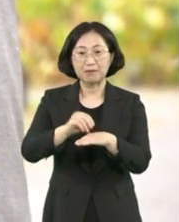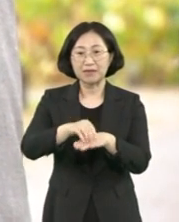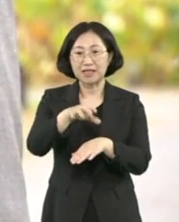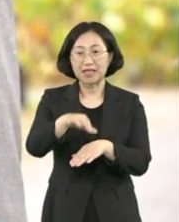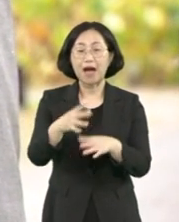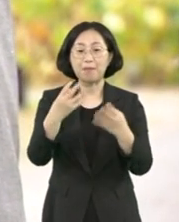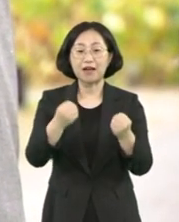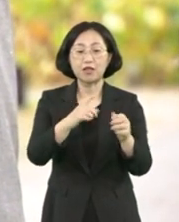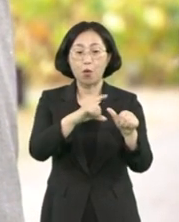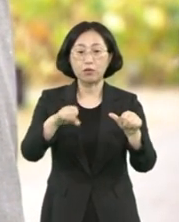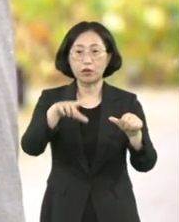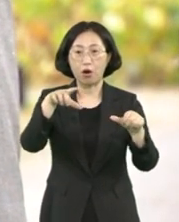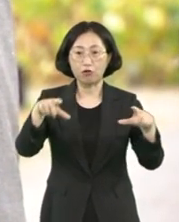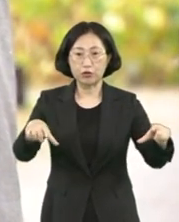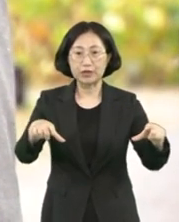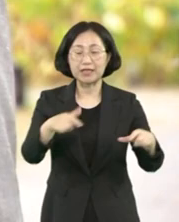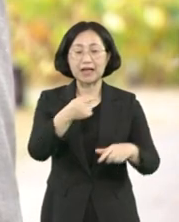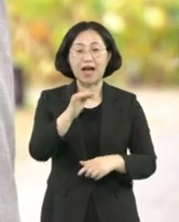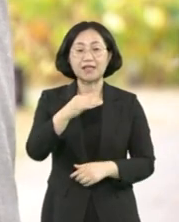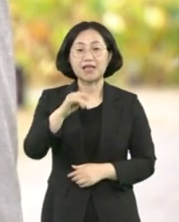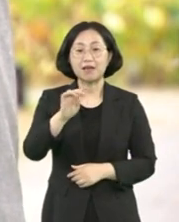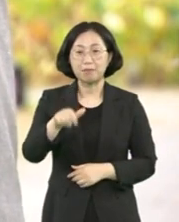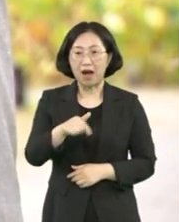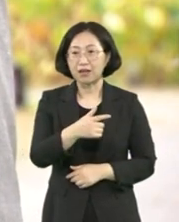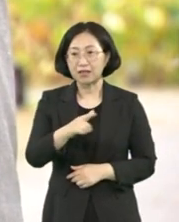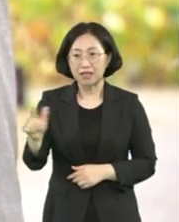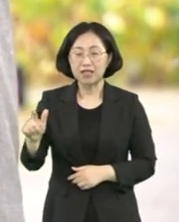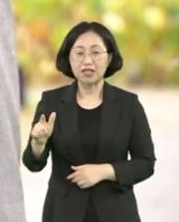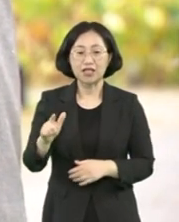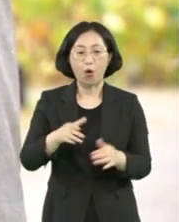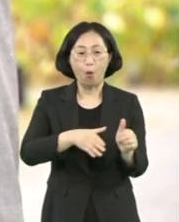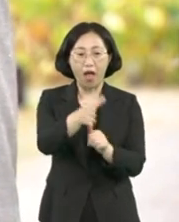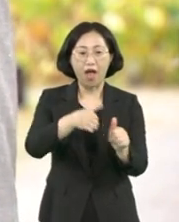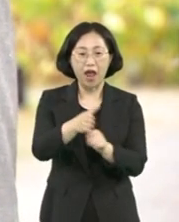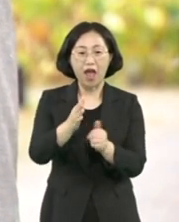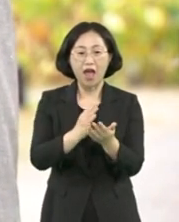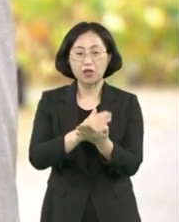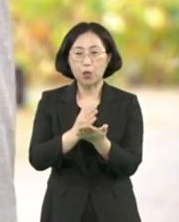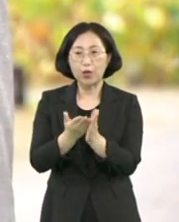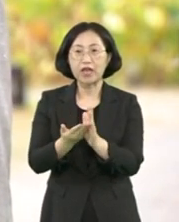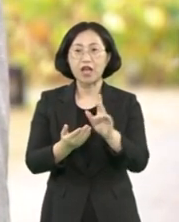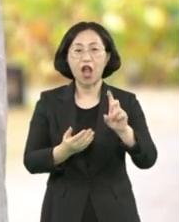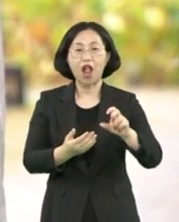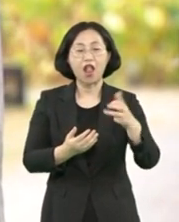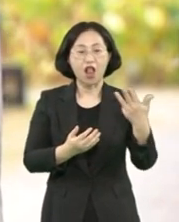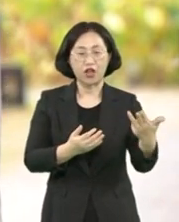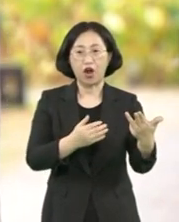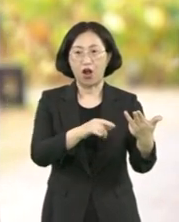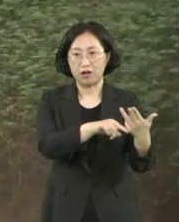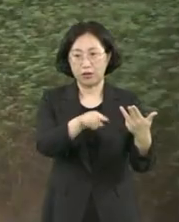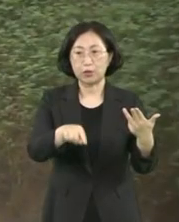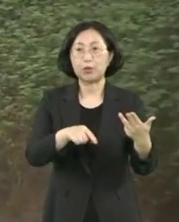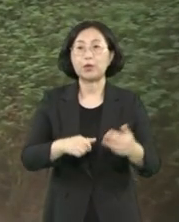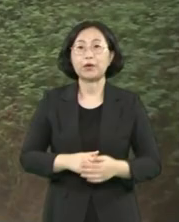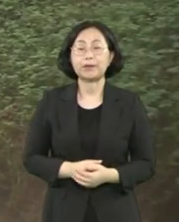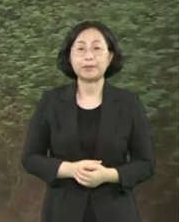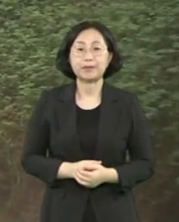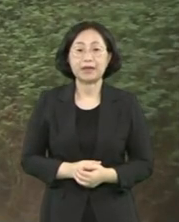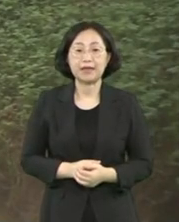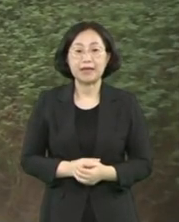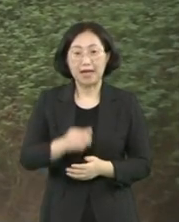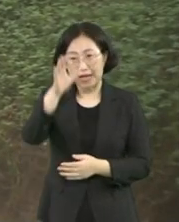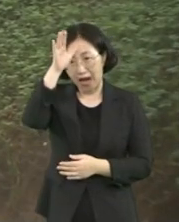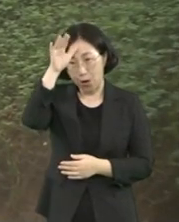홍성군에서는 가시박과 황소개구리 등 생태계 교란 외래종이 18종 분포하는 것으로 나타났습니다.